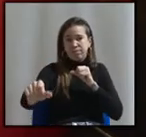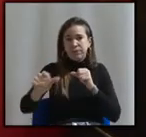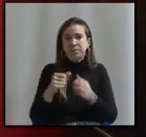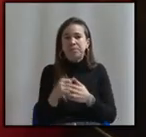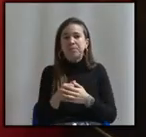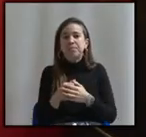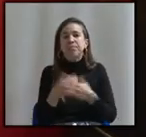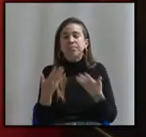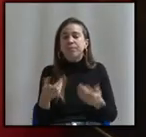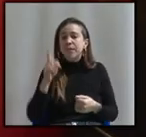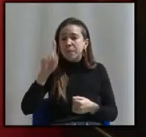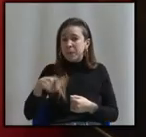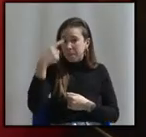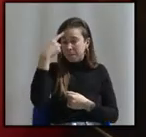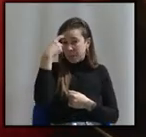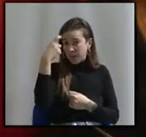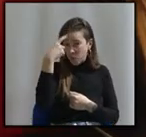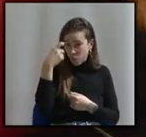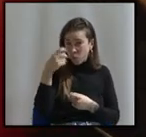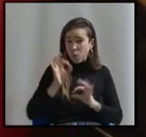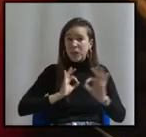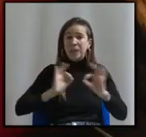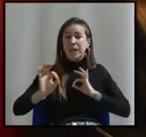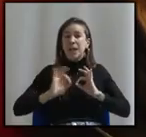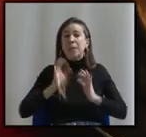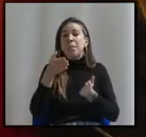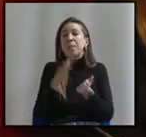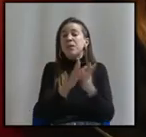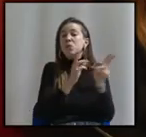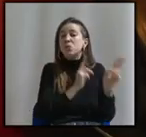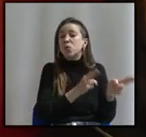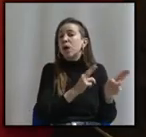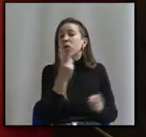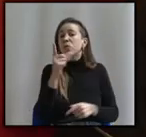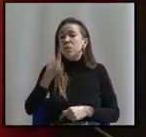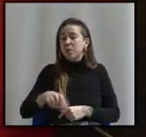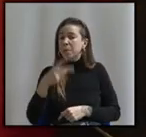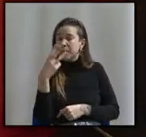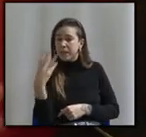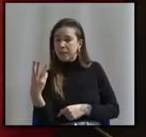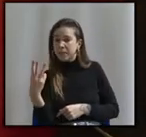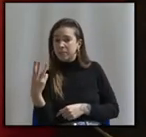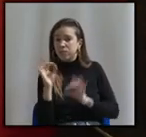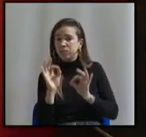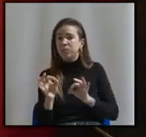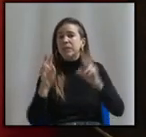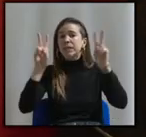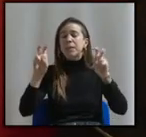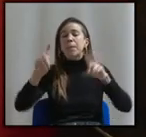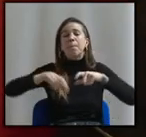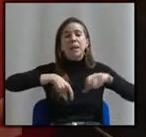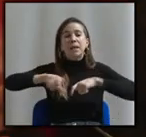de teatre que van fer vostès, crec que recordar que va ser el mes d'octubre del 2023, quan van fer aquella moció del Patí,